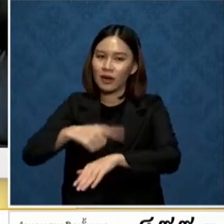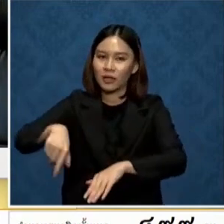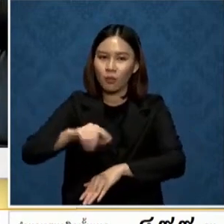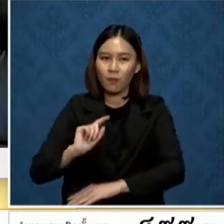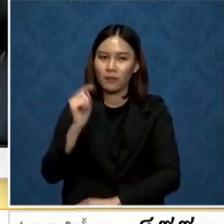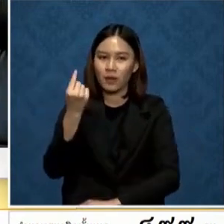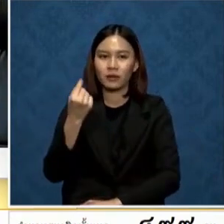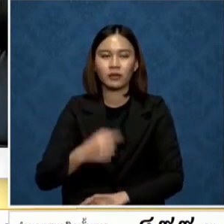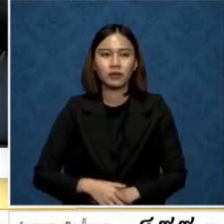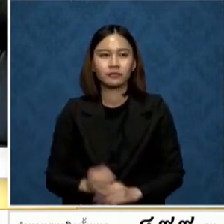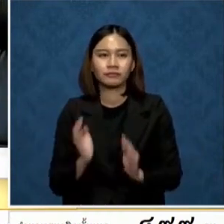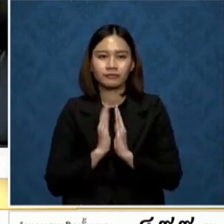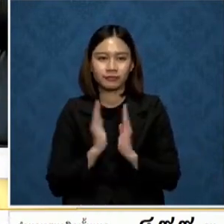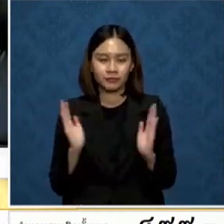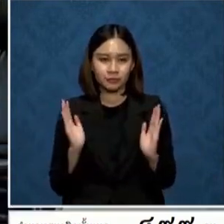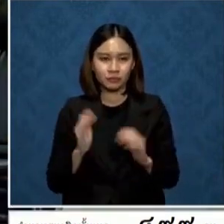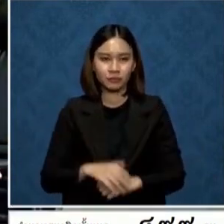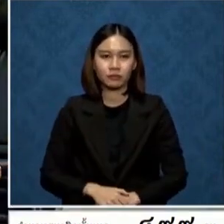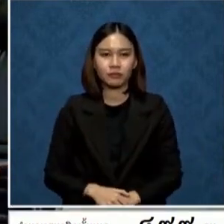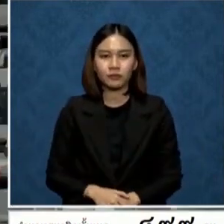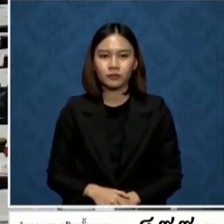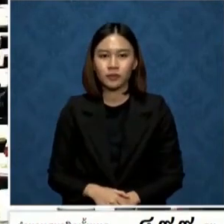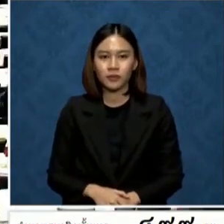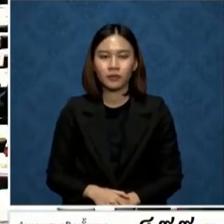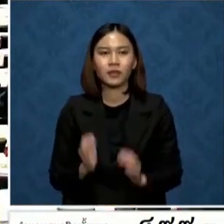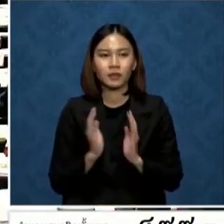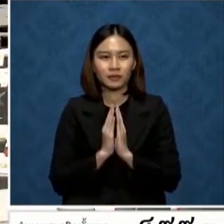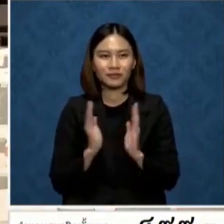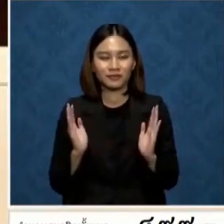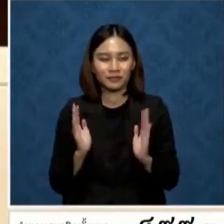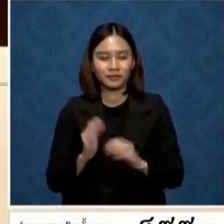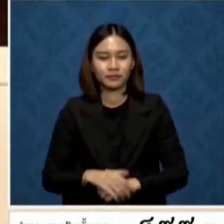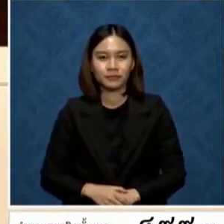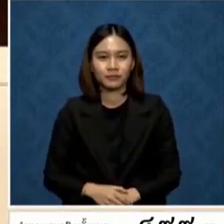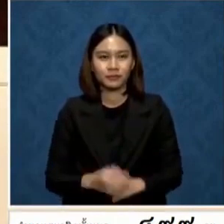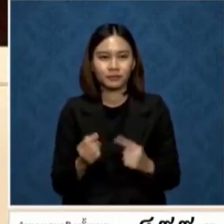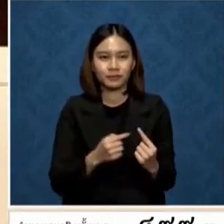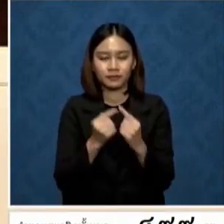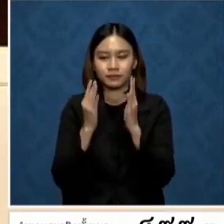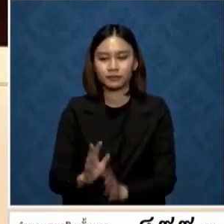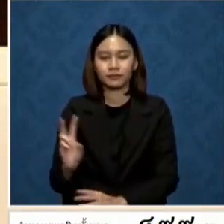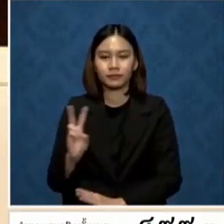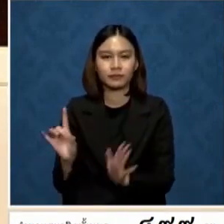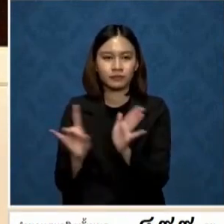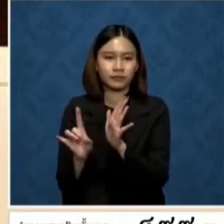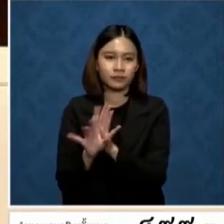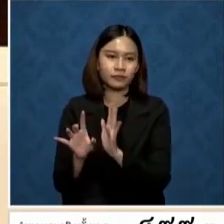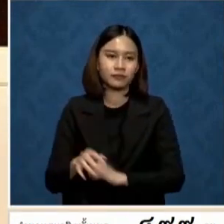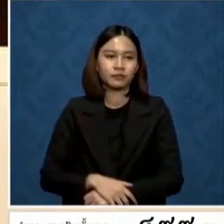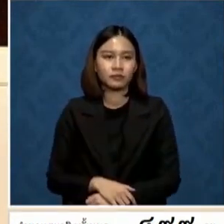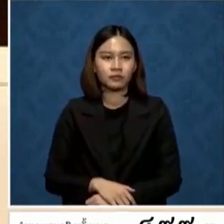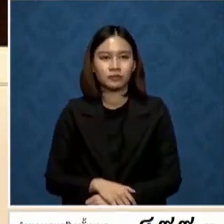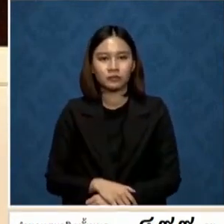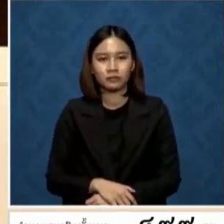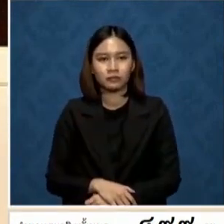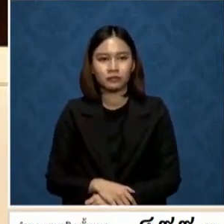ประชาธิปไตยนี้เช่นกันขอบคุณครับขอบคุณครับต่อไปเป็น 2ท่านสุดท้ายที่เข้าชื่ออภิปรายนะครับเรียน